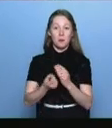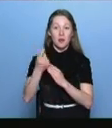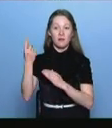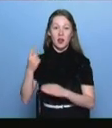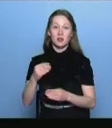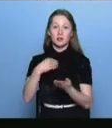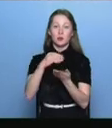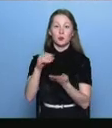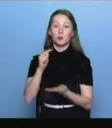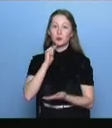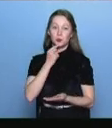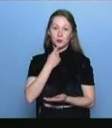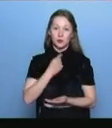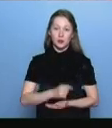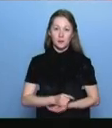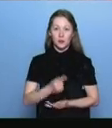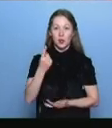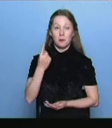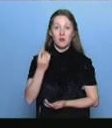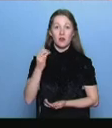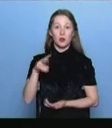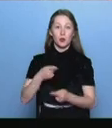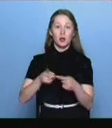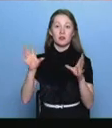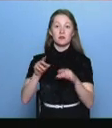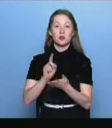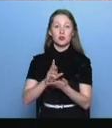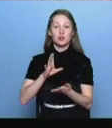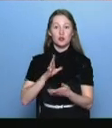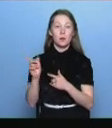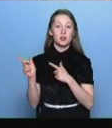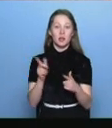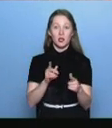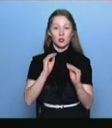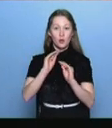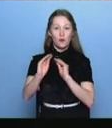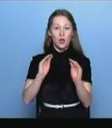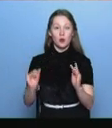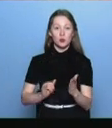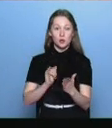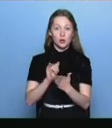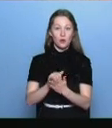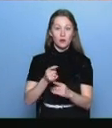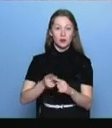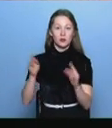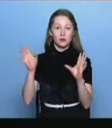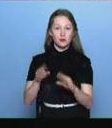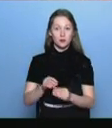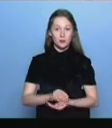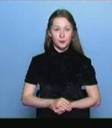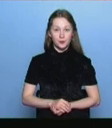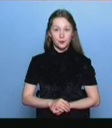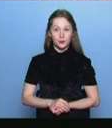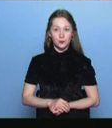кассовые аппараты. 1 июля, если все это должно быть сдано, то есть, да, цену увеличили.